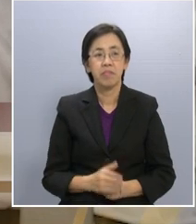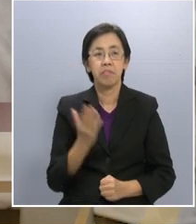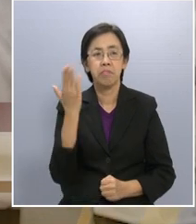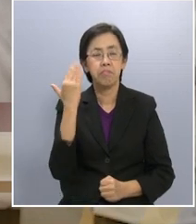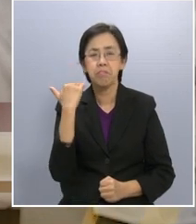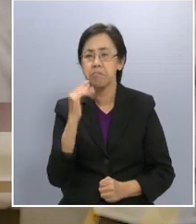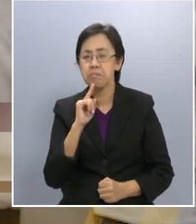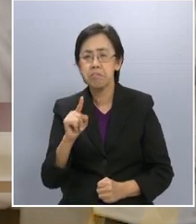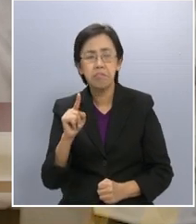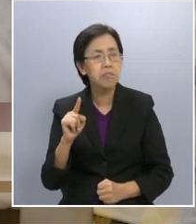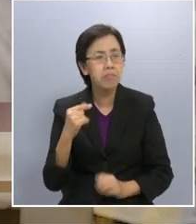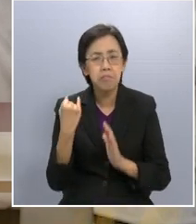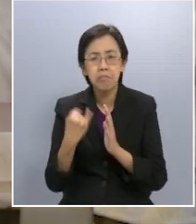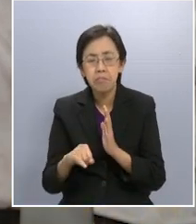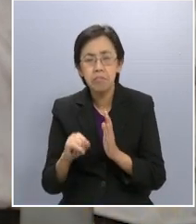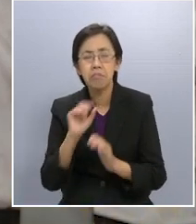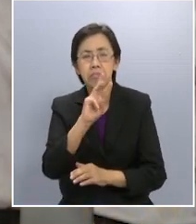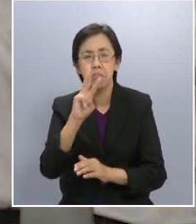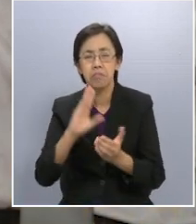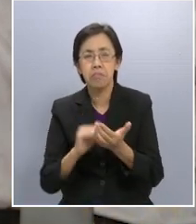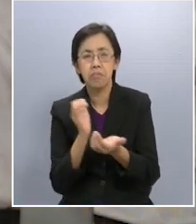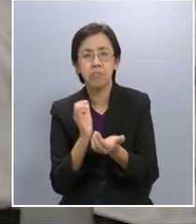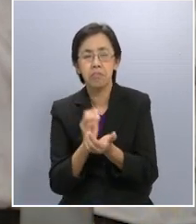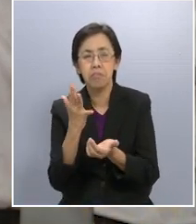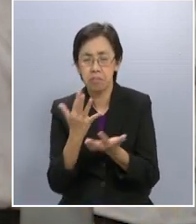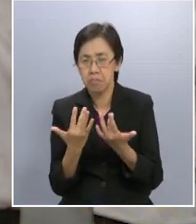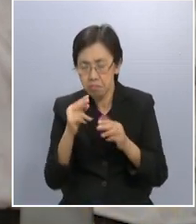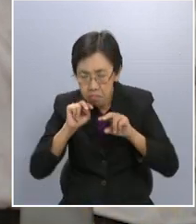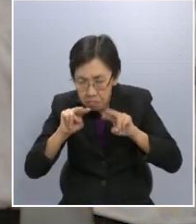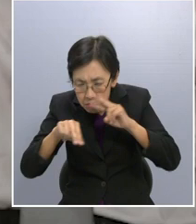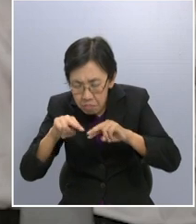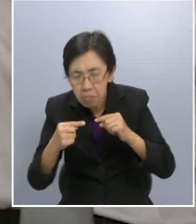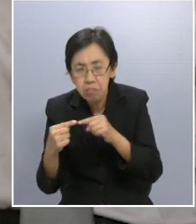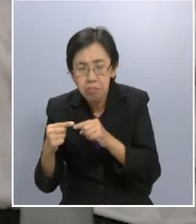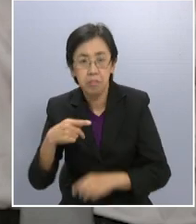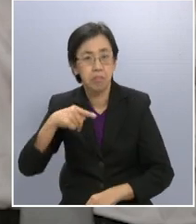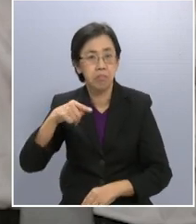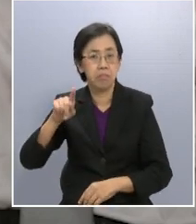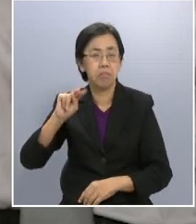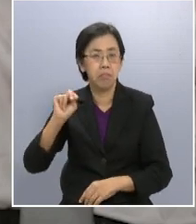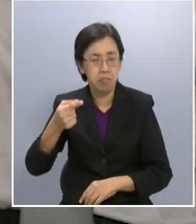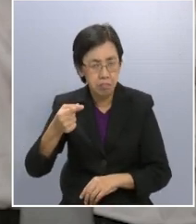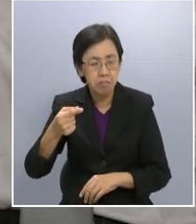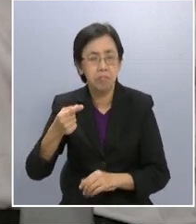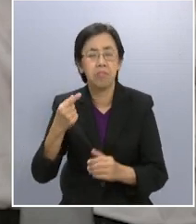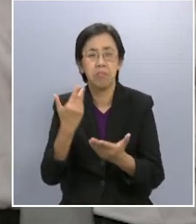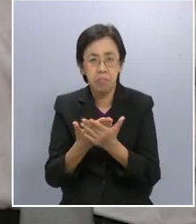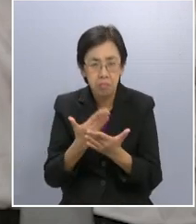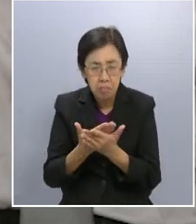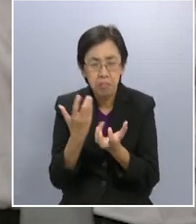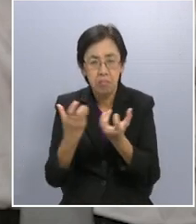แจ้งข้อหาเรื่องเกี่ยวกับกรณีเว็บพนันออนไลน์อันนี้ต้องตามดูแต่มีข่าวว่าปปงได้อายัดทรัพย์